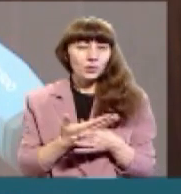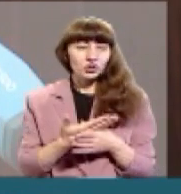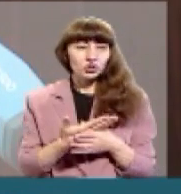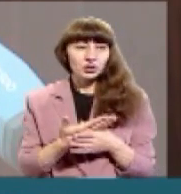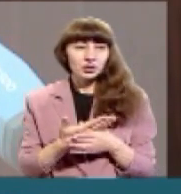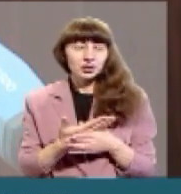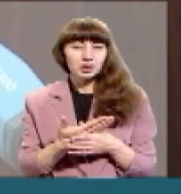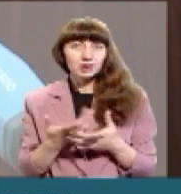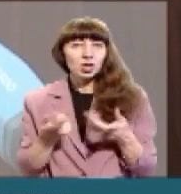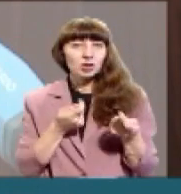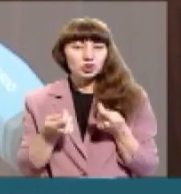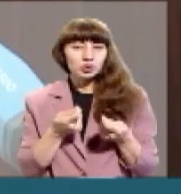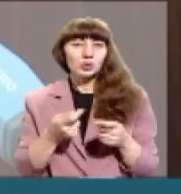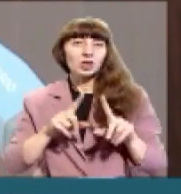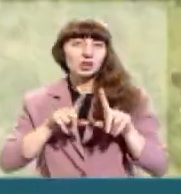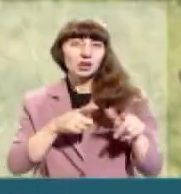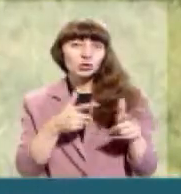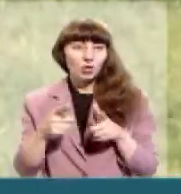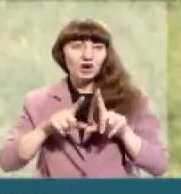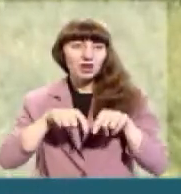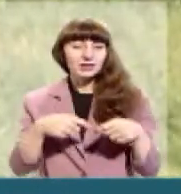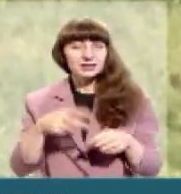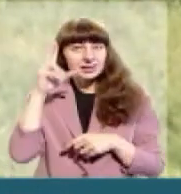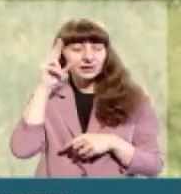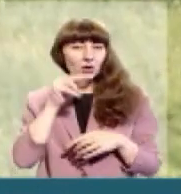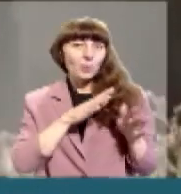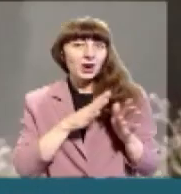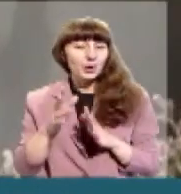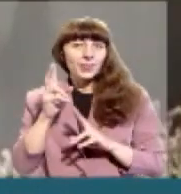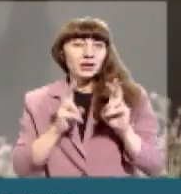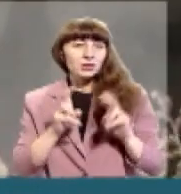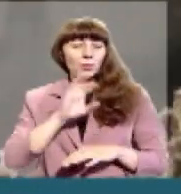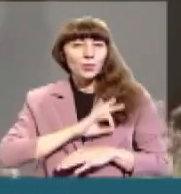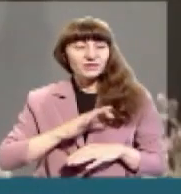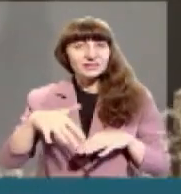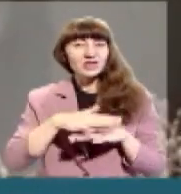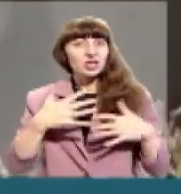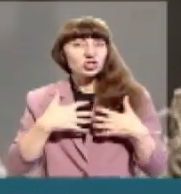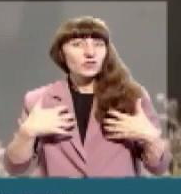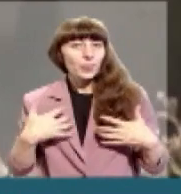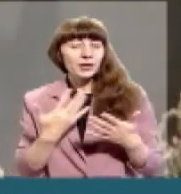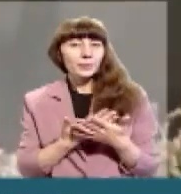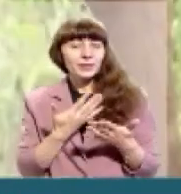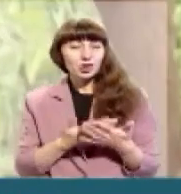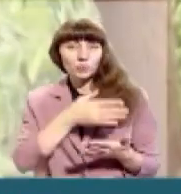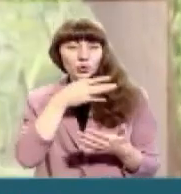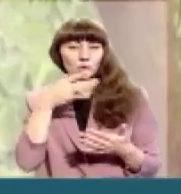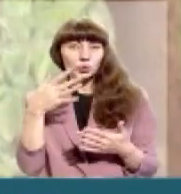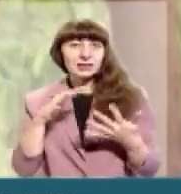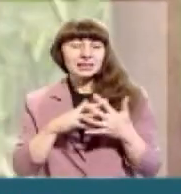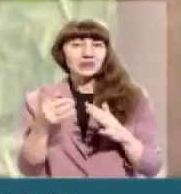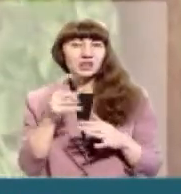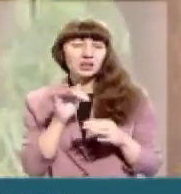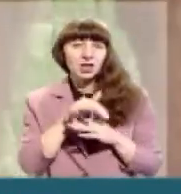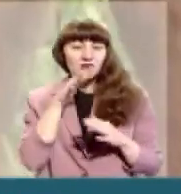помощь и материальную, организационную готовы оказывать. Цифровизация процессов производства применяется и в сфере животноводства. К примеру, многие хозяйства региона